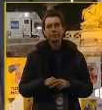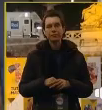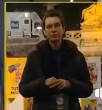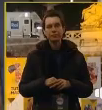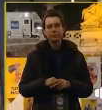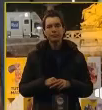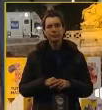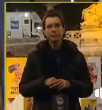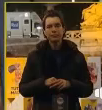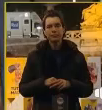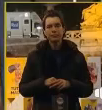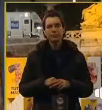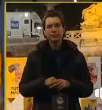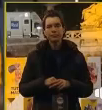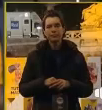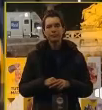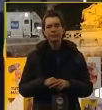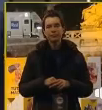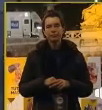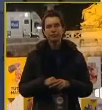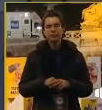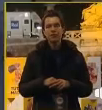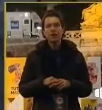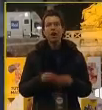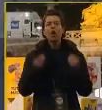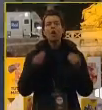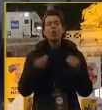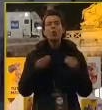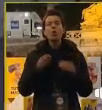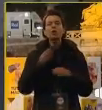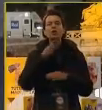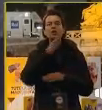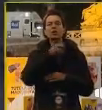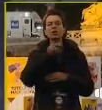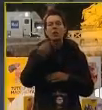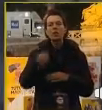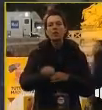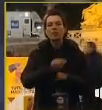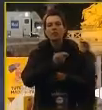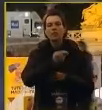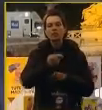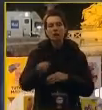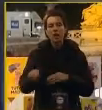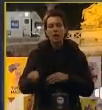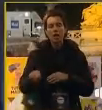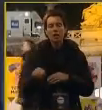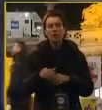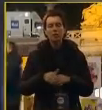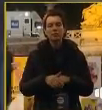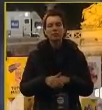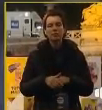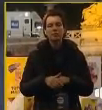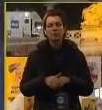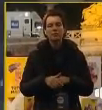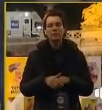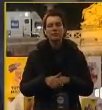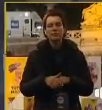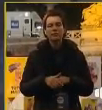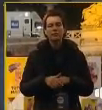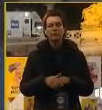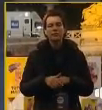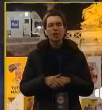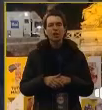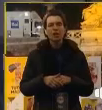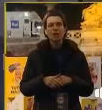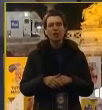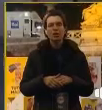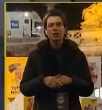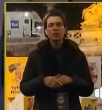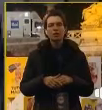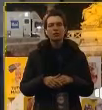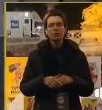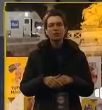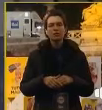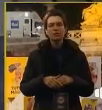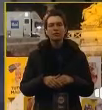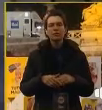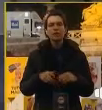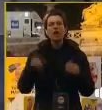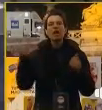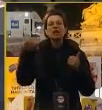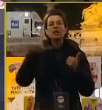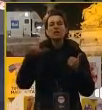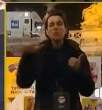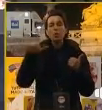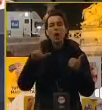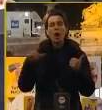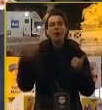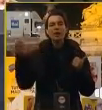Quindi andate, quando andiamo a votare, andiamo a votare. In Lituania e Estonia votano con un click da